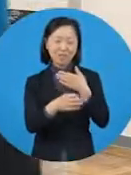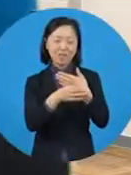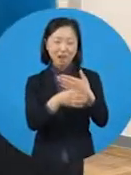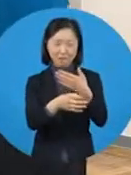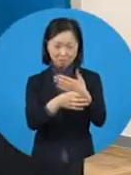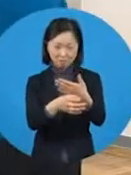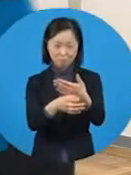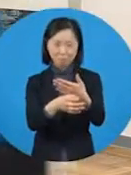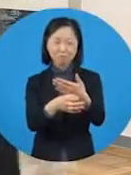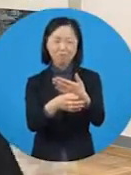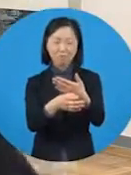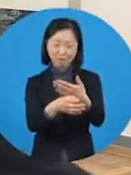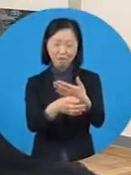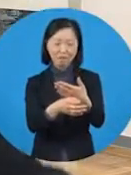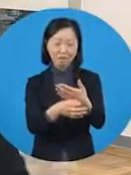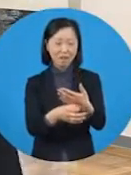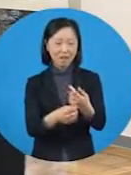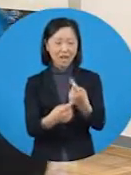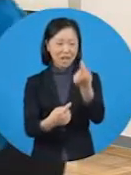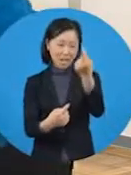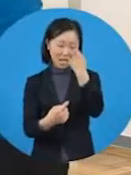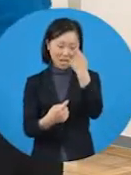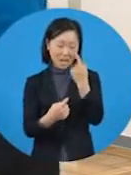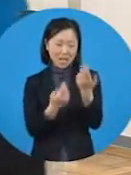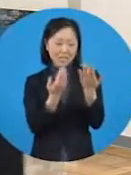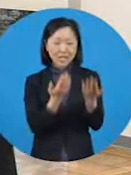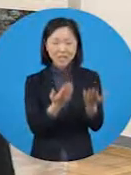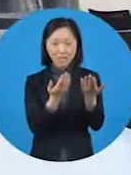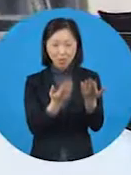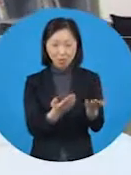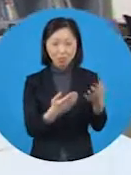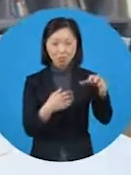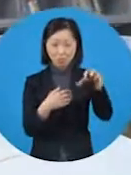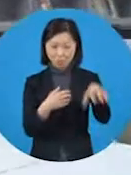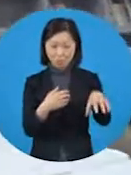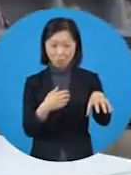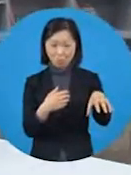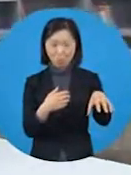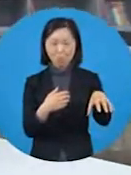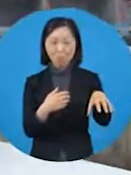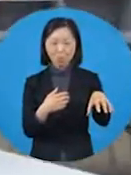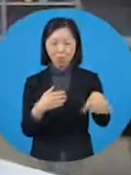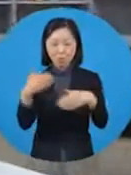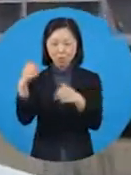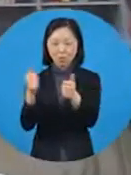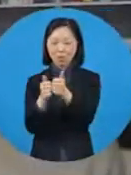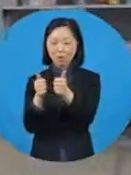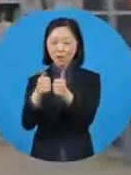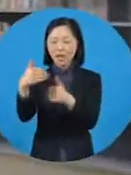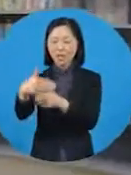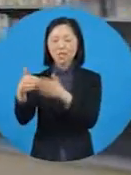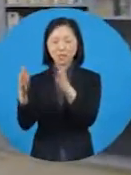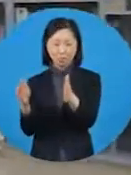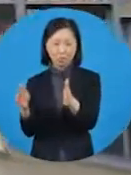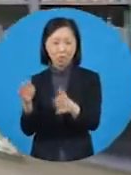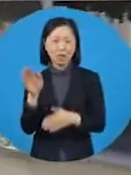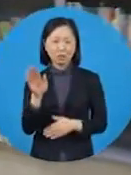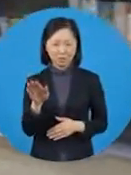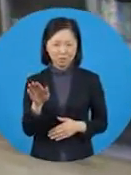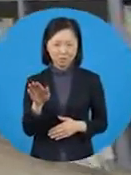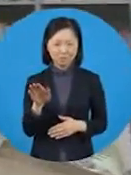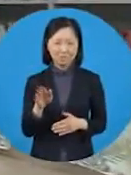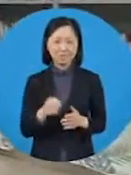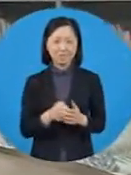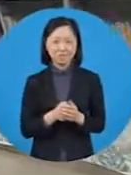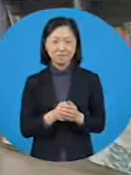他にも若者の居場所づくりとして卓球で楽しめたり、自習もできるライブラリーや相談室もあります